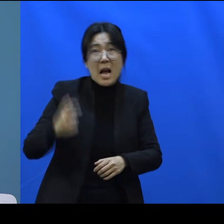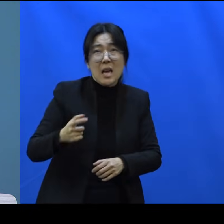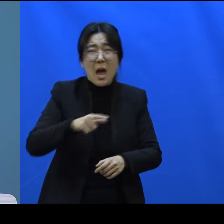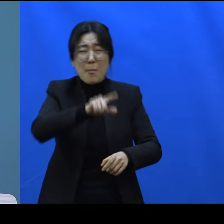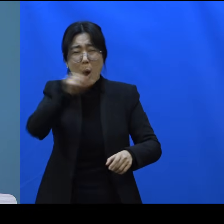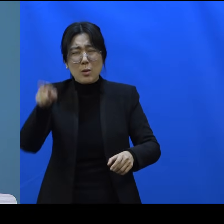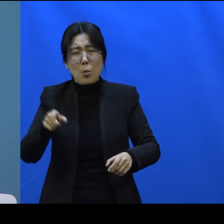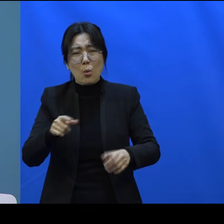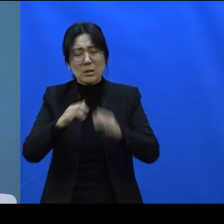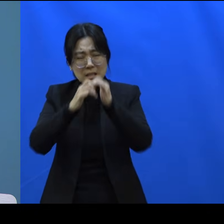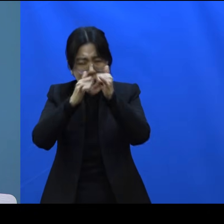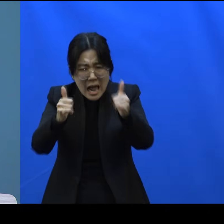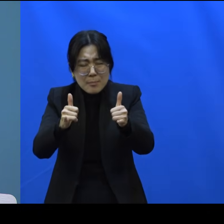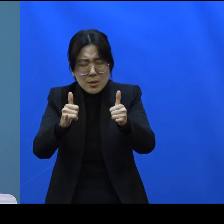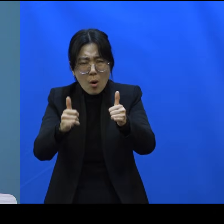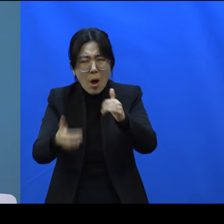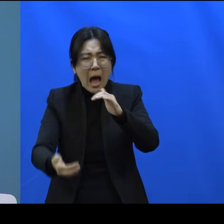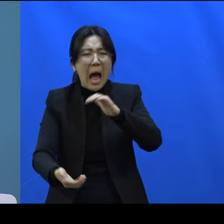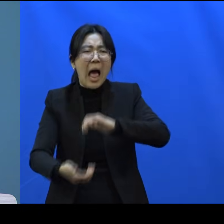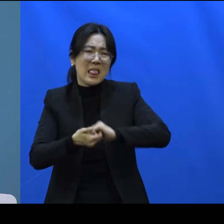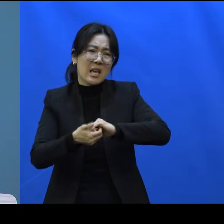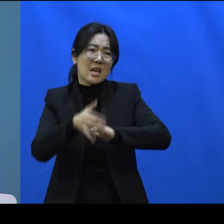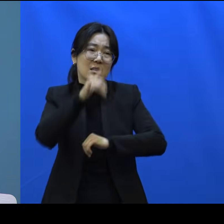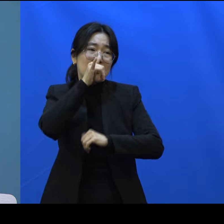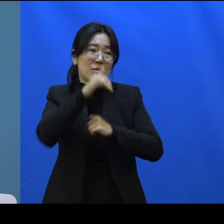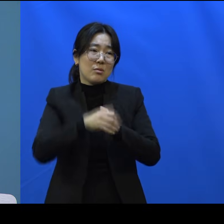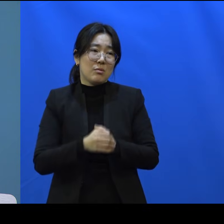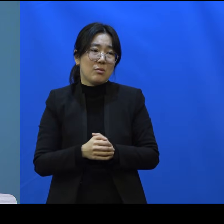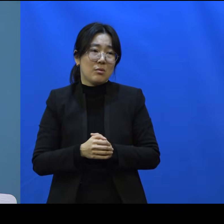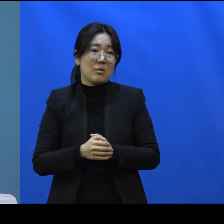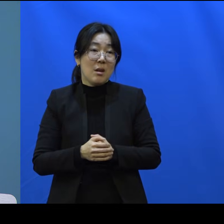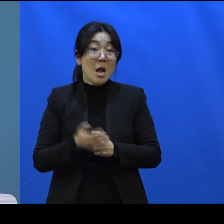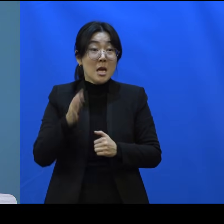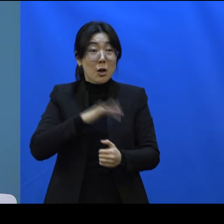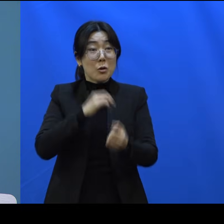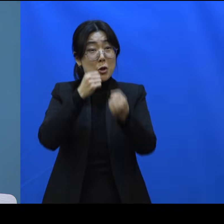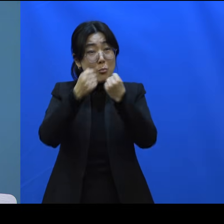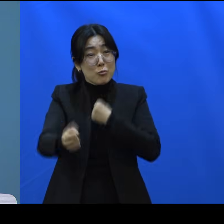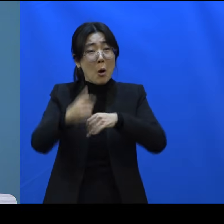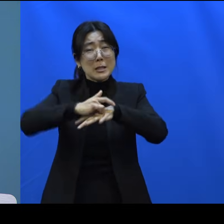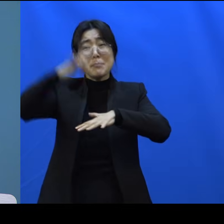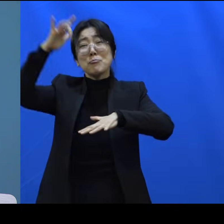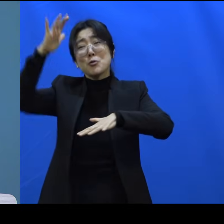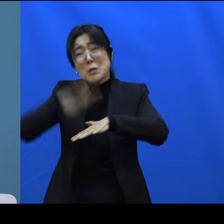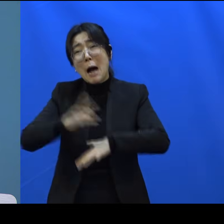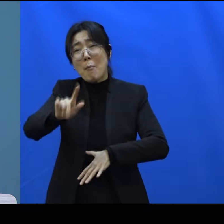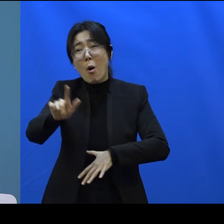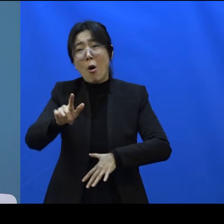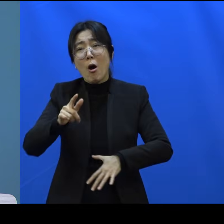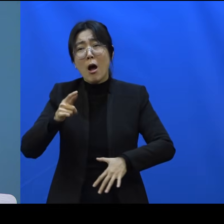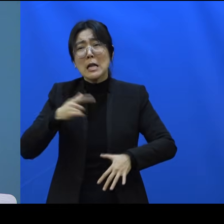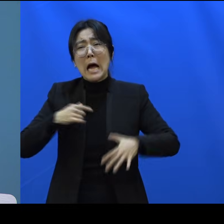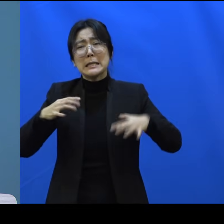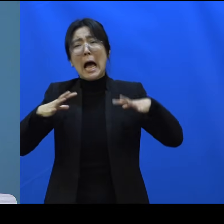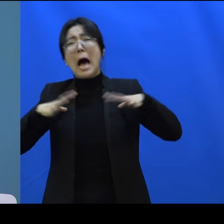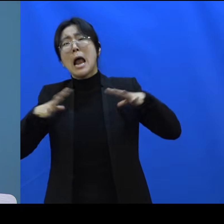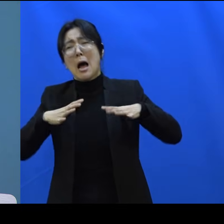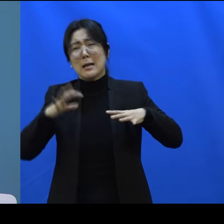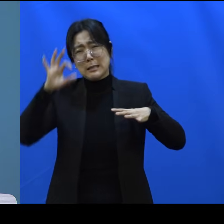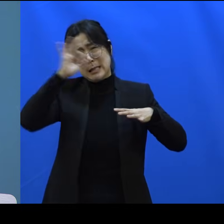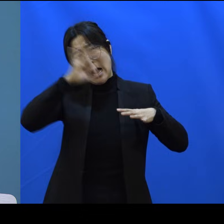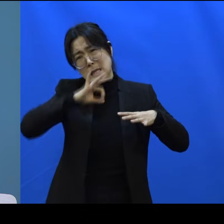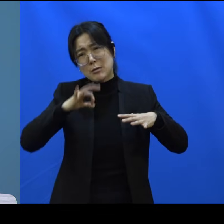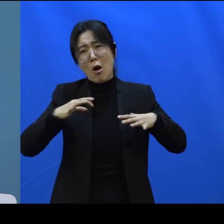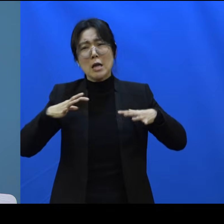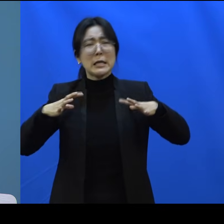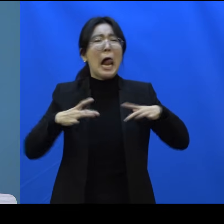있다는 것. 자, 그런데도 불구하고 우리는 강함을 드러내려고 하고 강함을 자랑하고 싶어요. 자랑거리를 자꾸 만들잖아요.